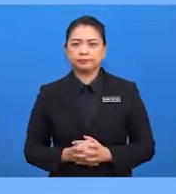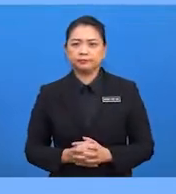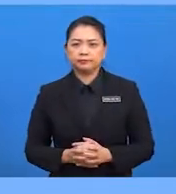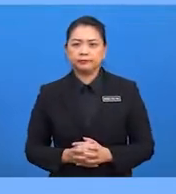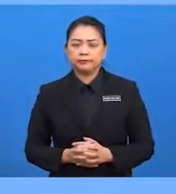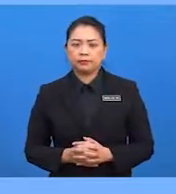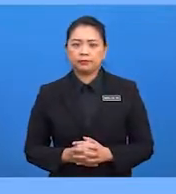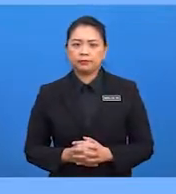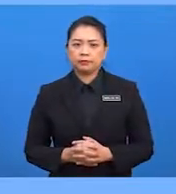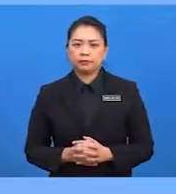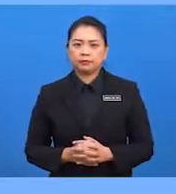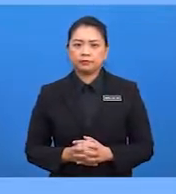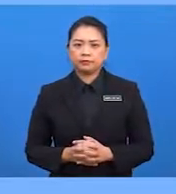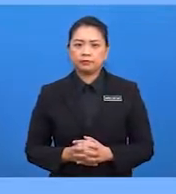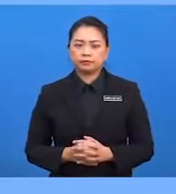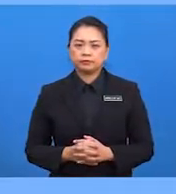tinggi.